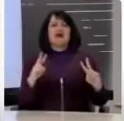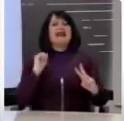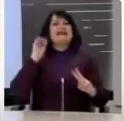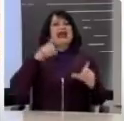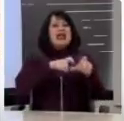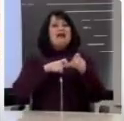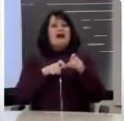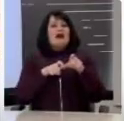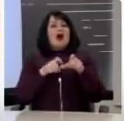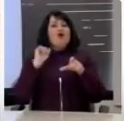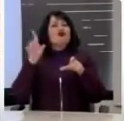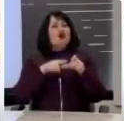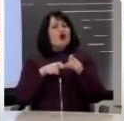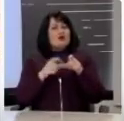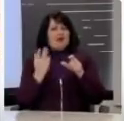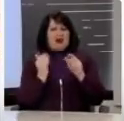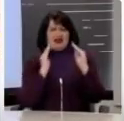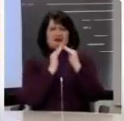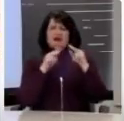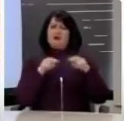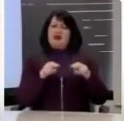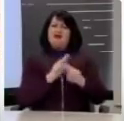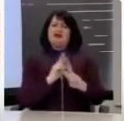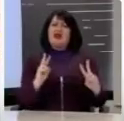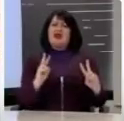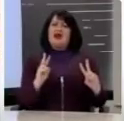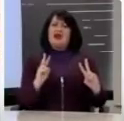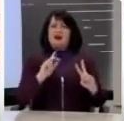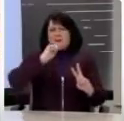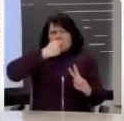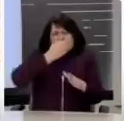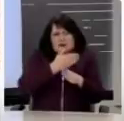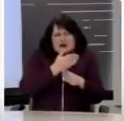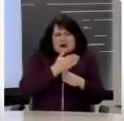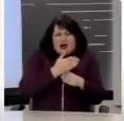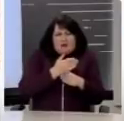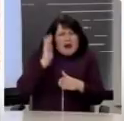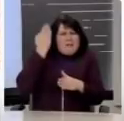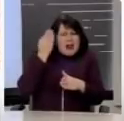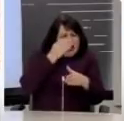εταιρείας, ούτε έχει κρυμμένα μυστικά από το παρελθόν.